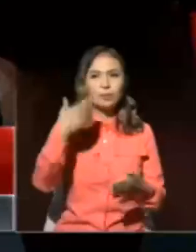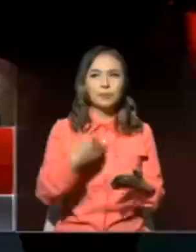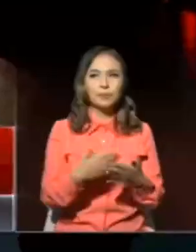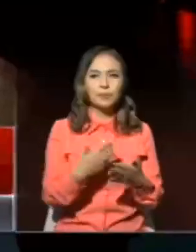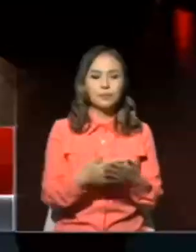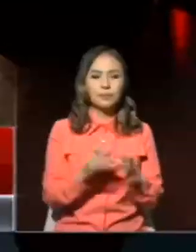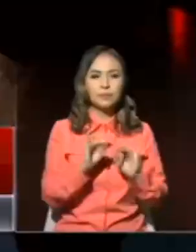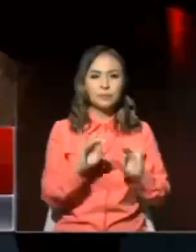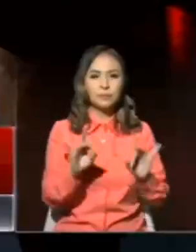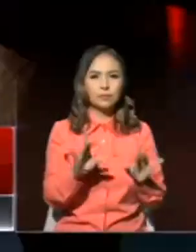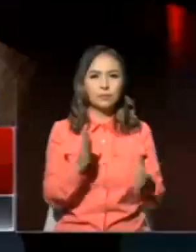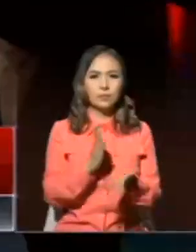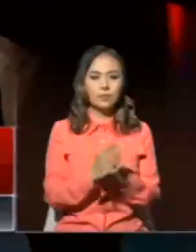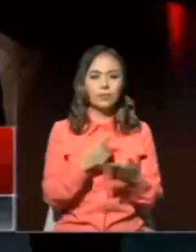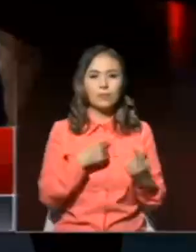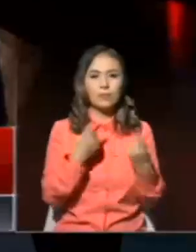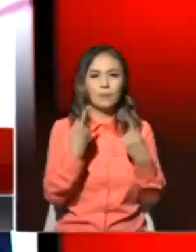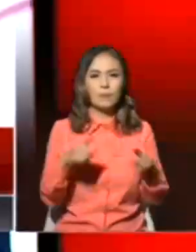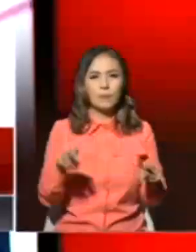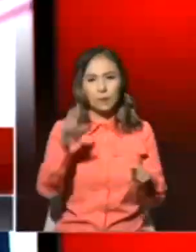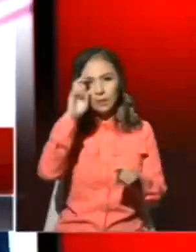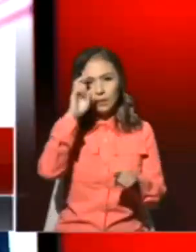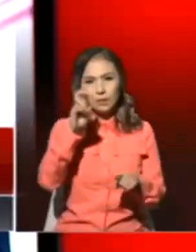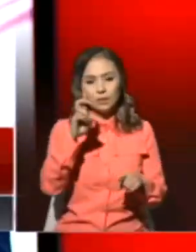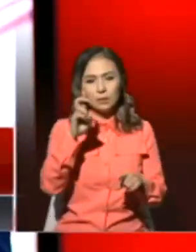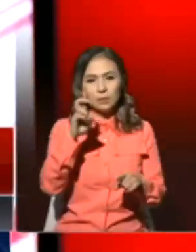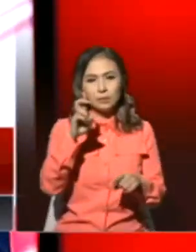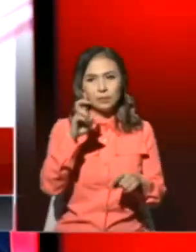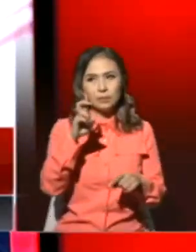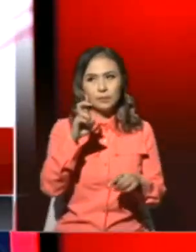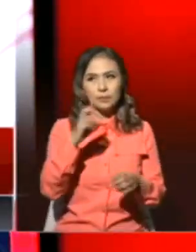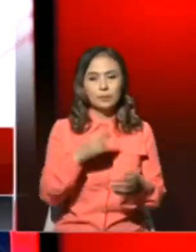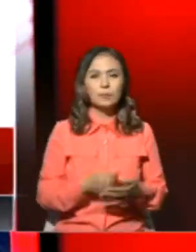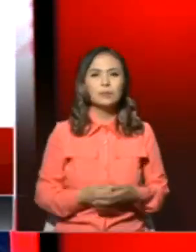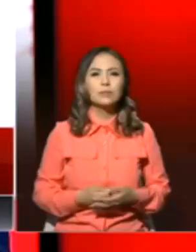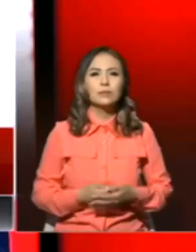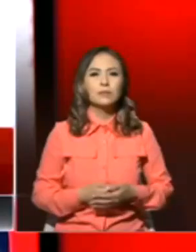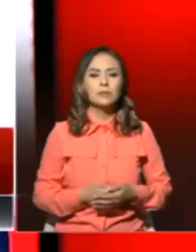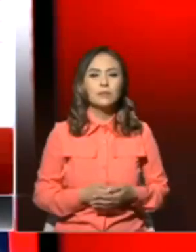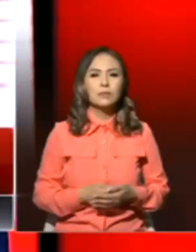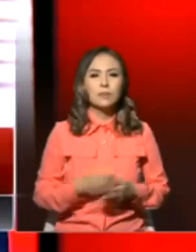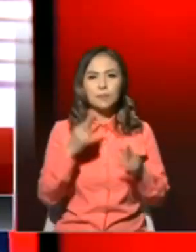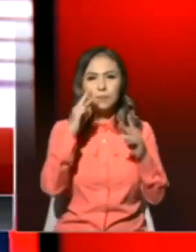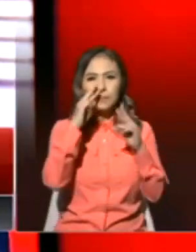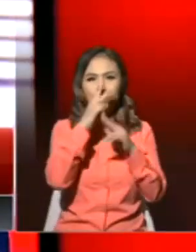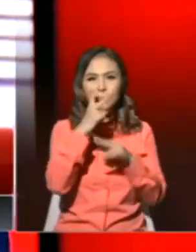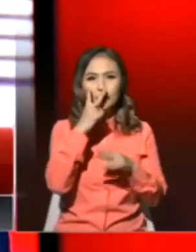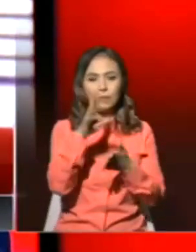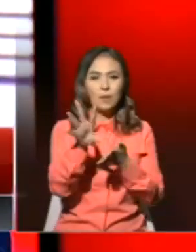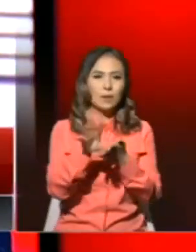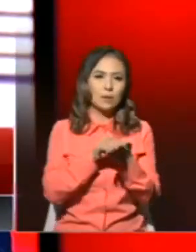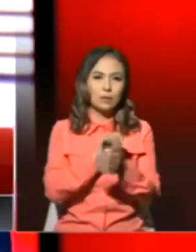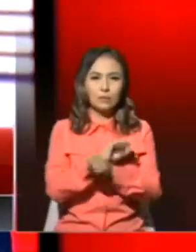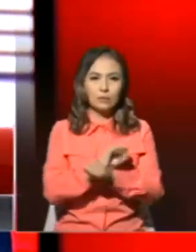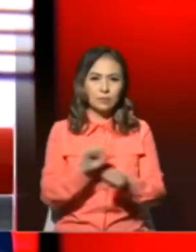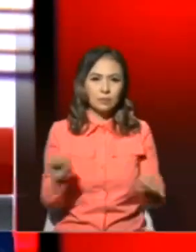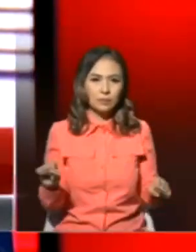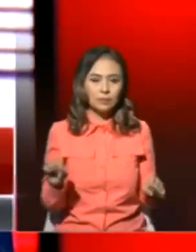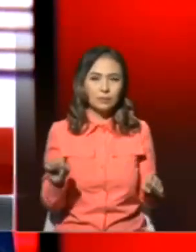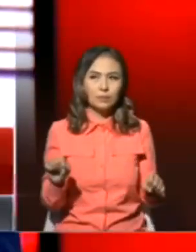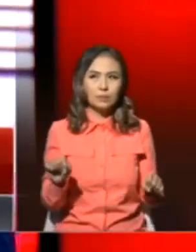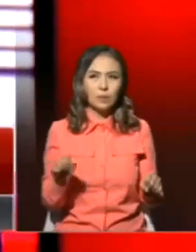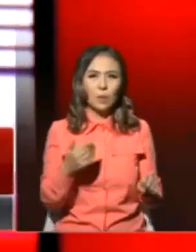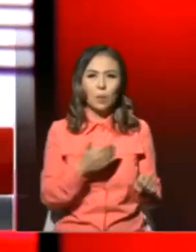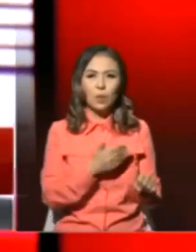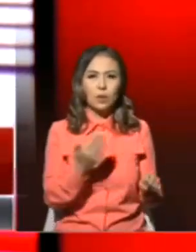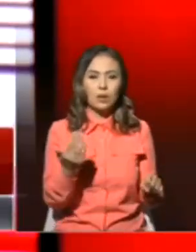ғой. Біз басқа елдердің, мемлекеттердің жаңа қателігіне қарап еліктемеуіміз керек. Яғни